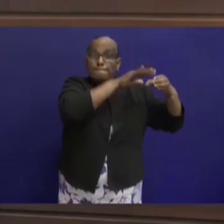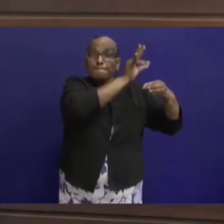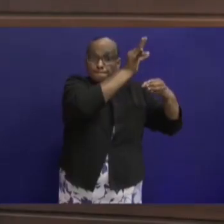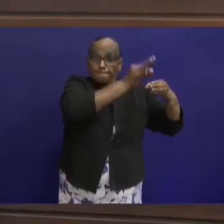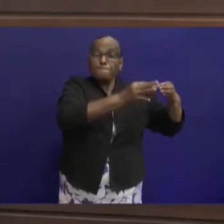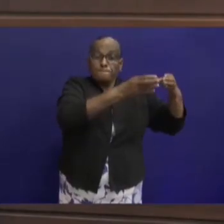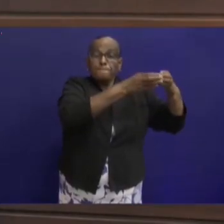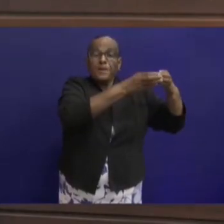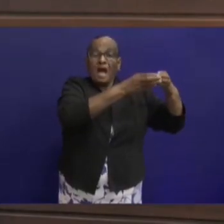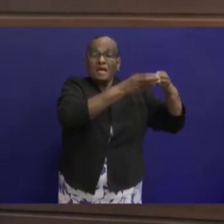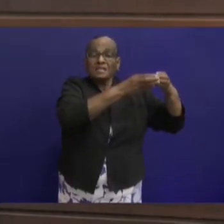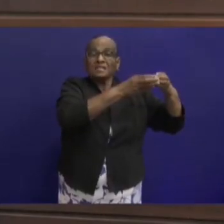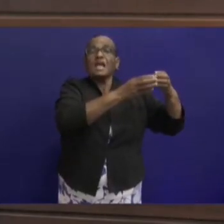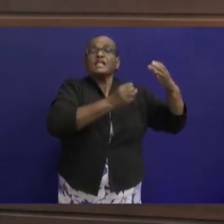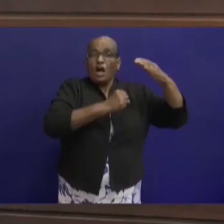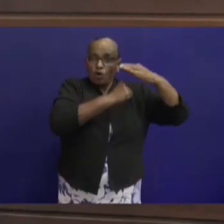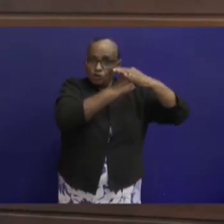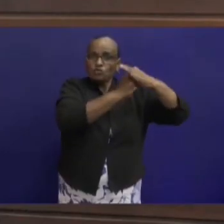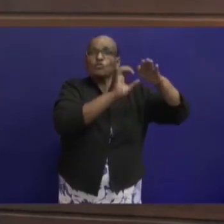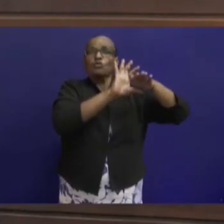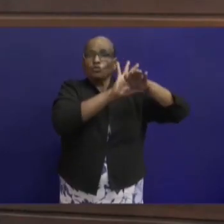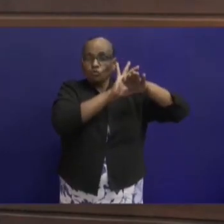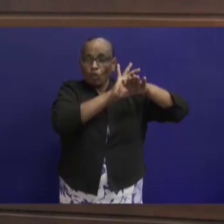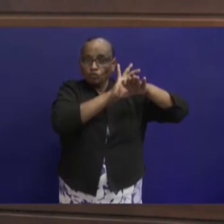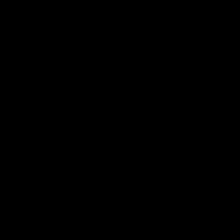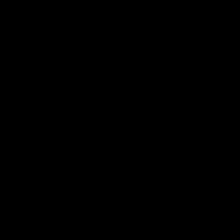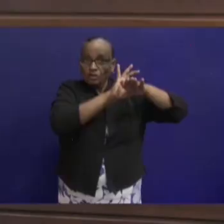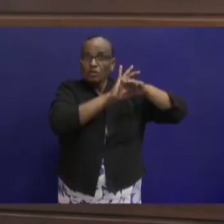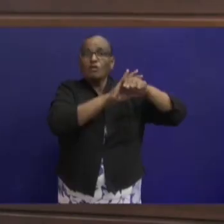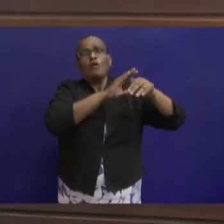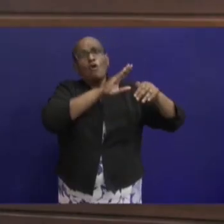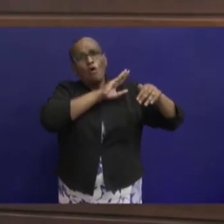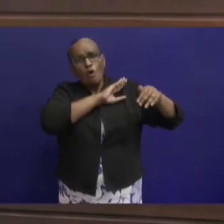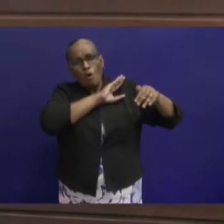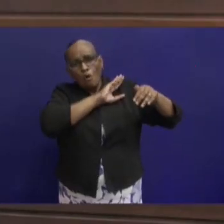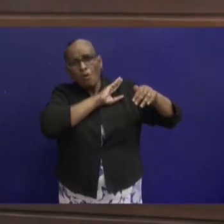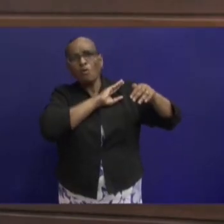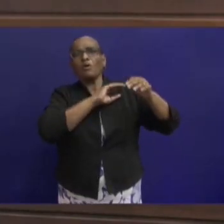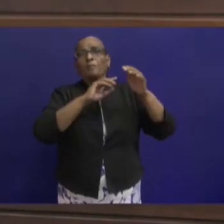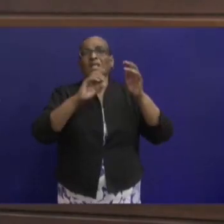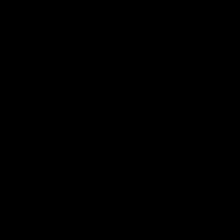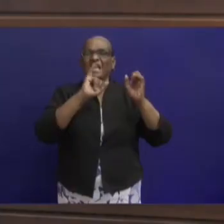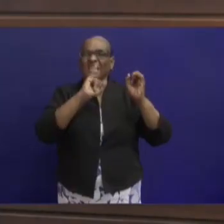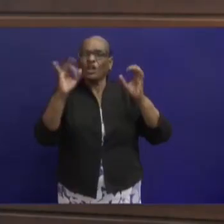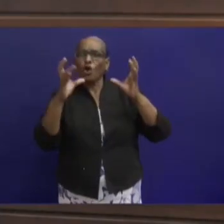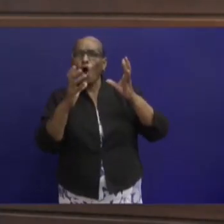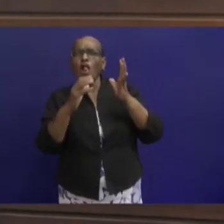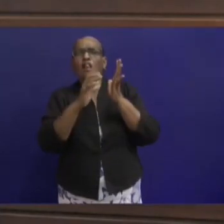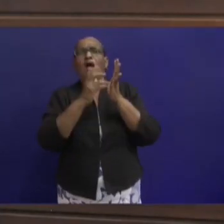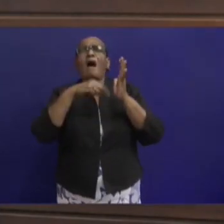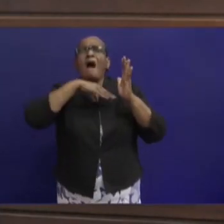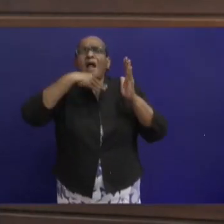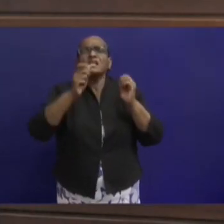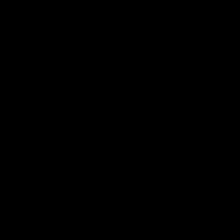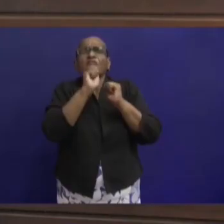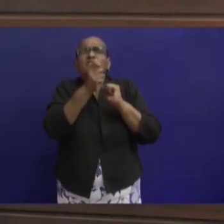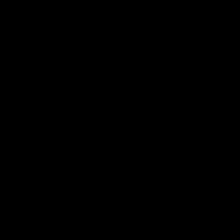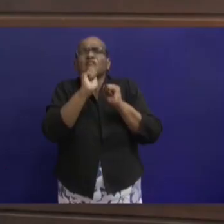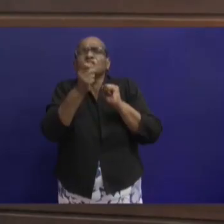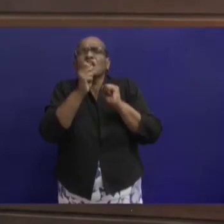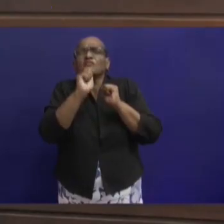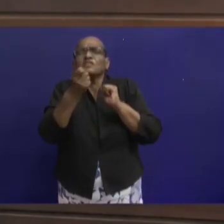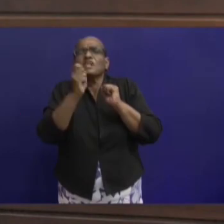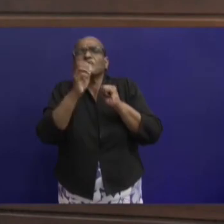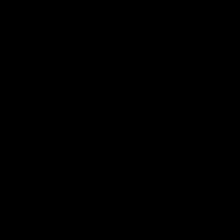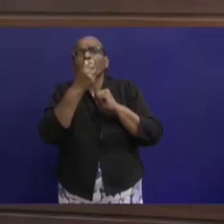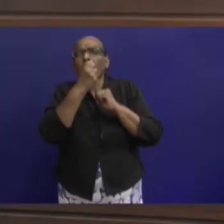wordt ook ondersteund door de artsen. Over de intercom wordt er adviezen gegeven aan de mensen on board, wat ze